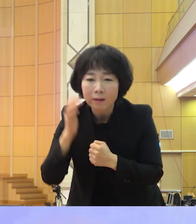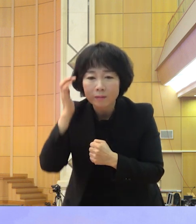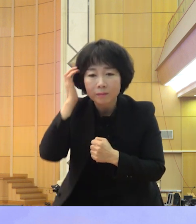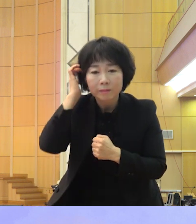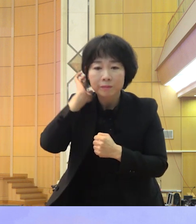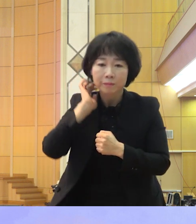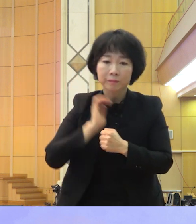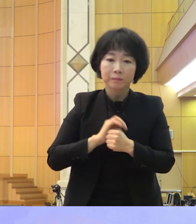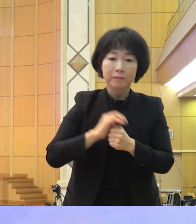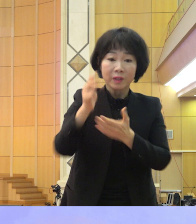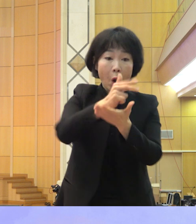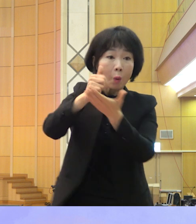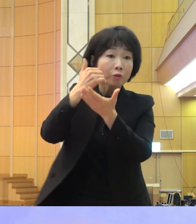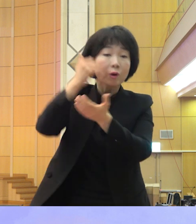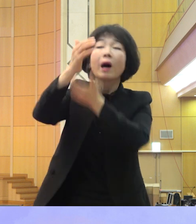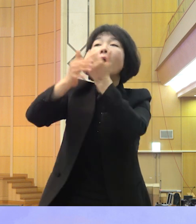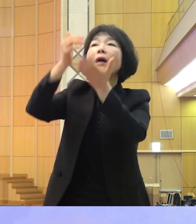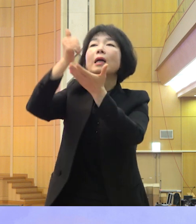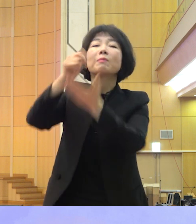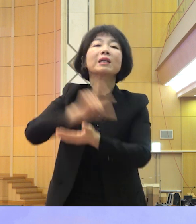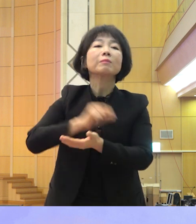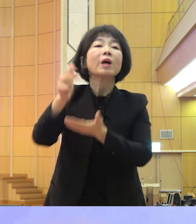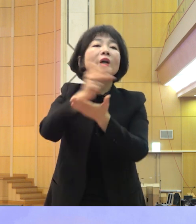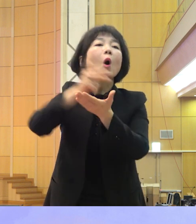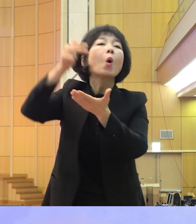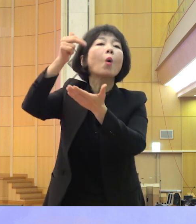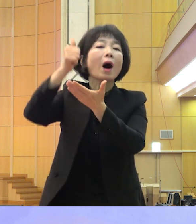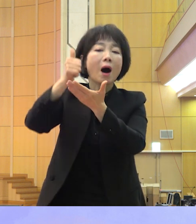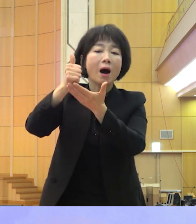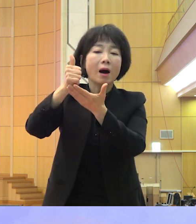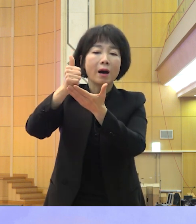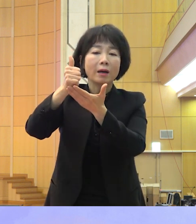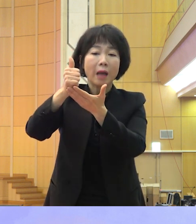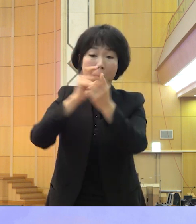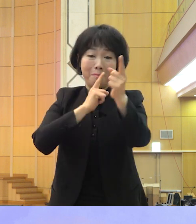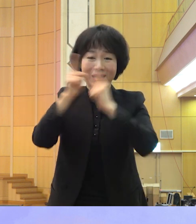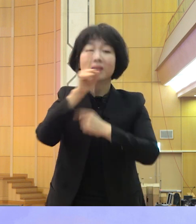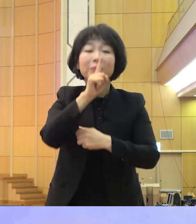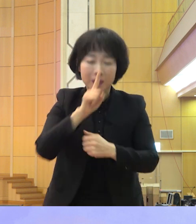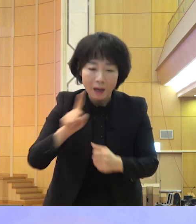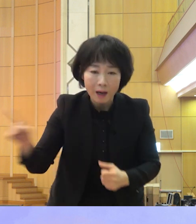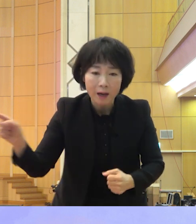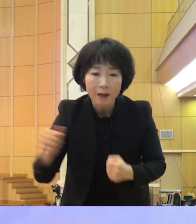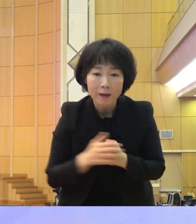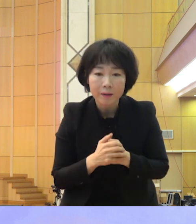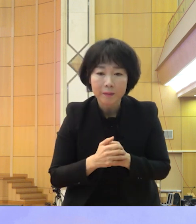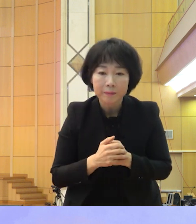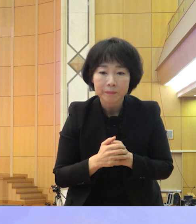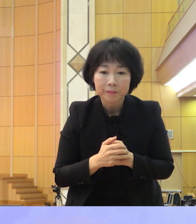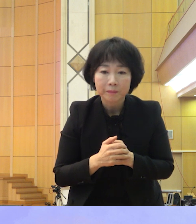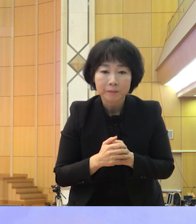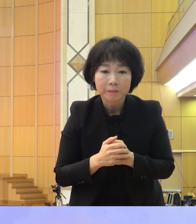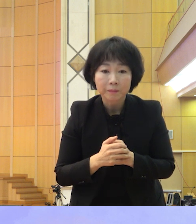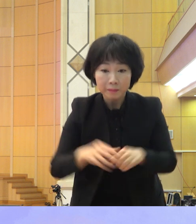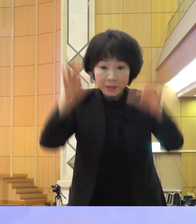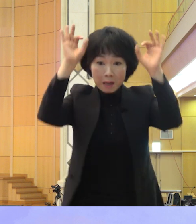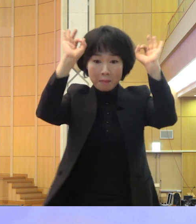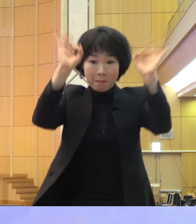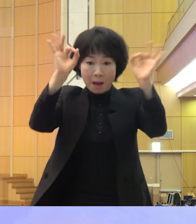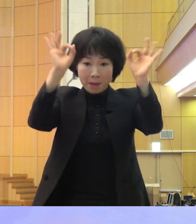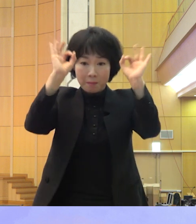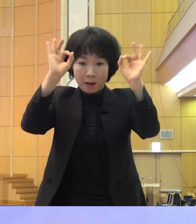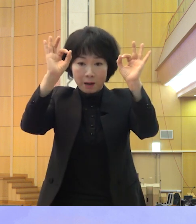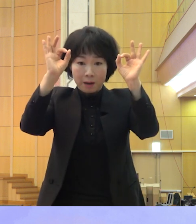말은 여호와는 하나님의 이름이니까 다시 말하면 하나님의 말씀이니라.